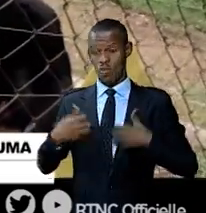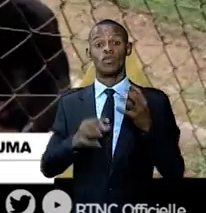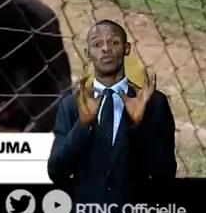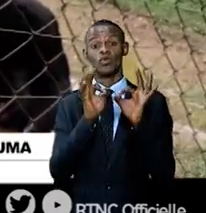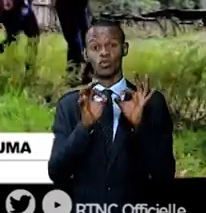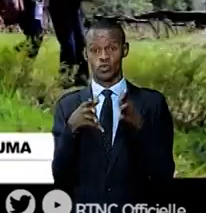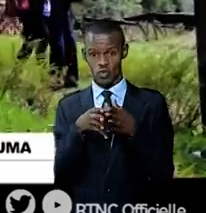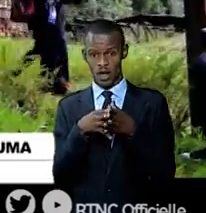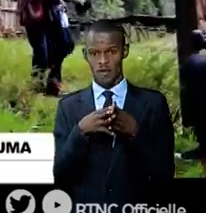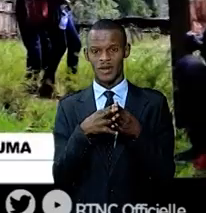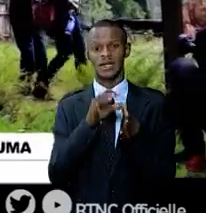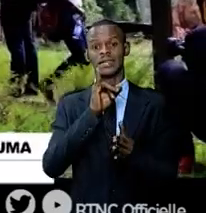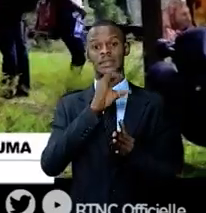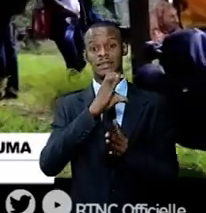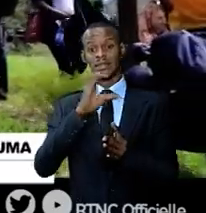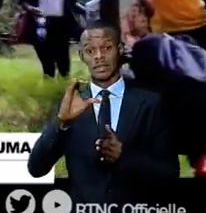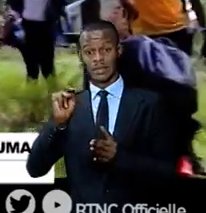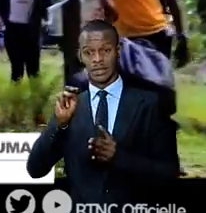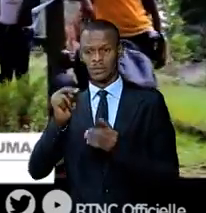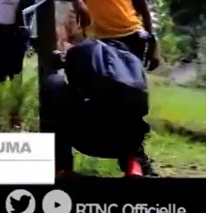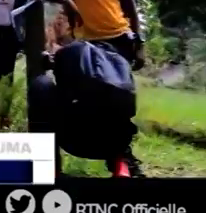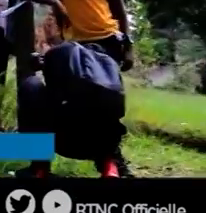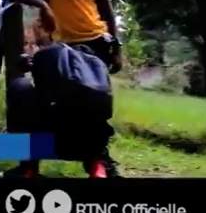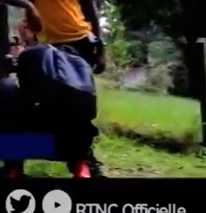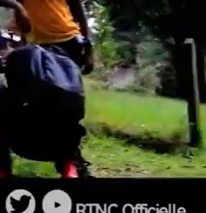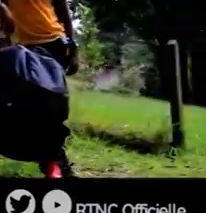celui de l'ICCN dans leur milieu naturel.